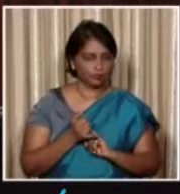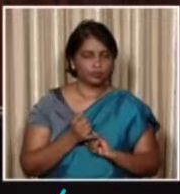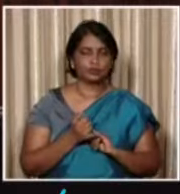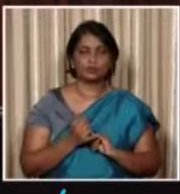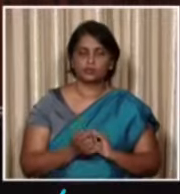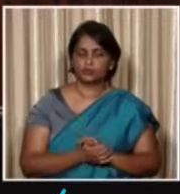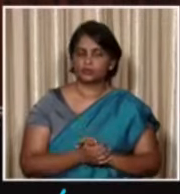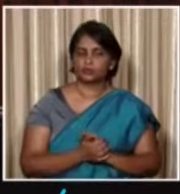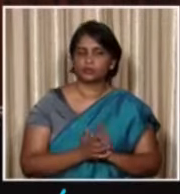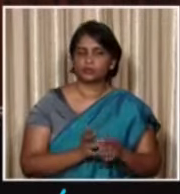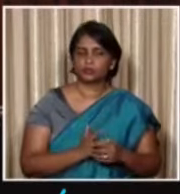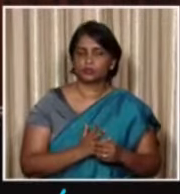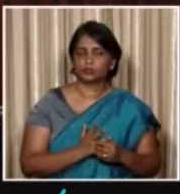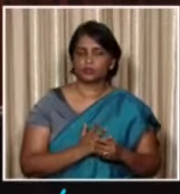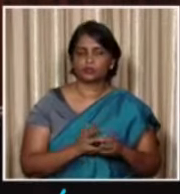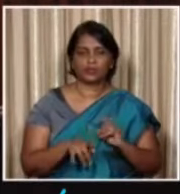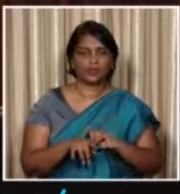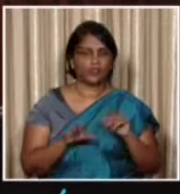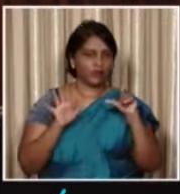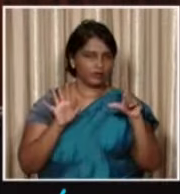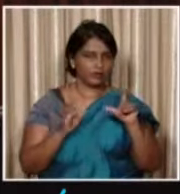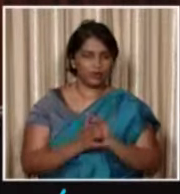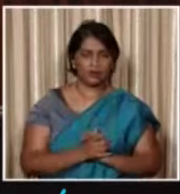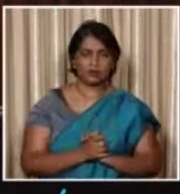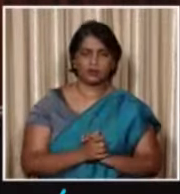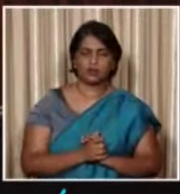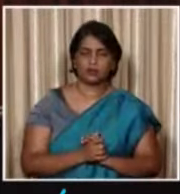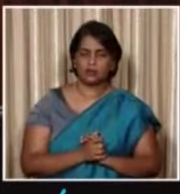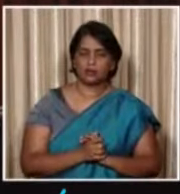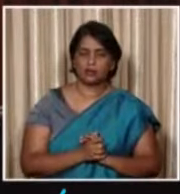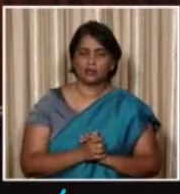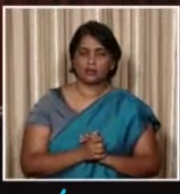චන්ද්‍රකාන්තන් මහත්මයා ඔබතුමාට විනාඩි 7ක කාලයක් තියෙනවා order please